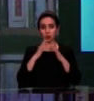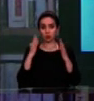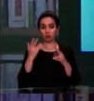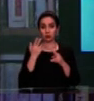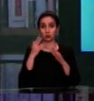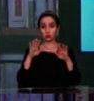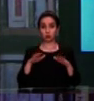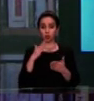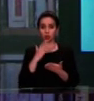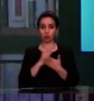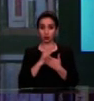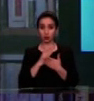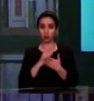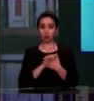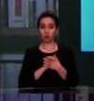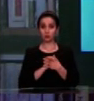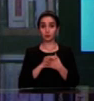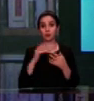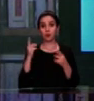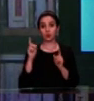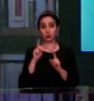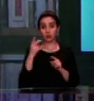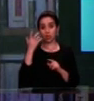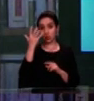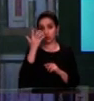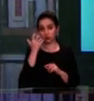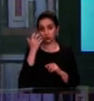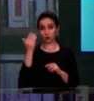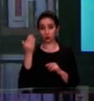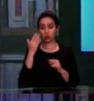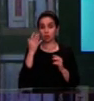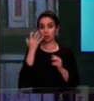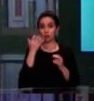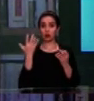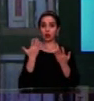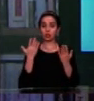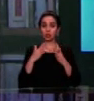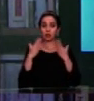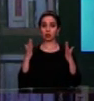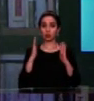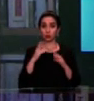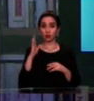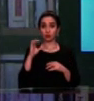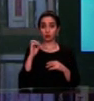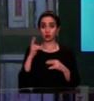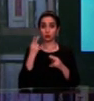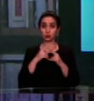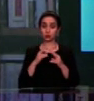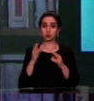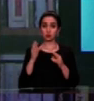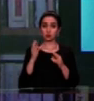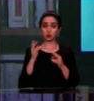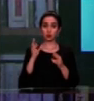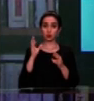ya'ni katta joy egallaydi. Demak, rasmlarning hajmi qancha katta bo'lsa, veb sahifa yuklanishi